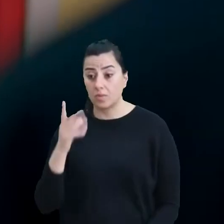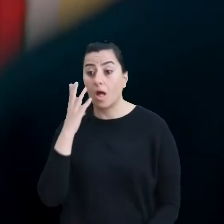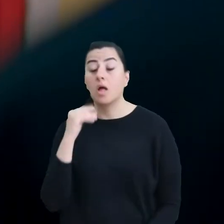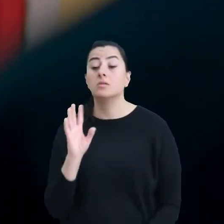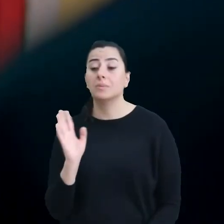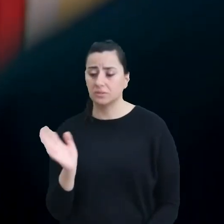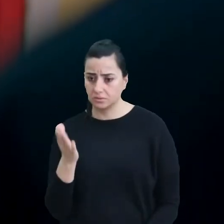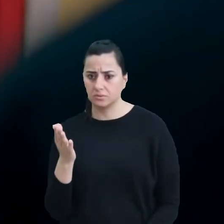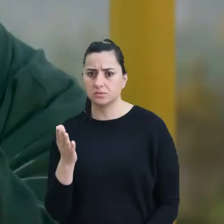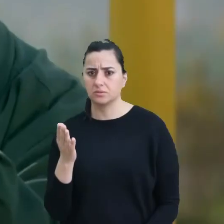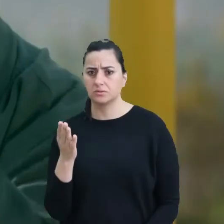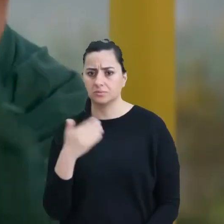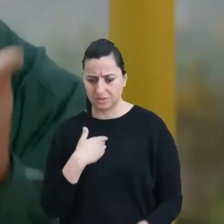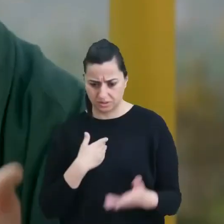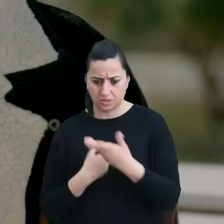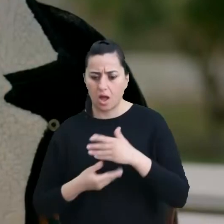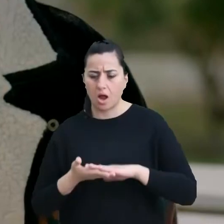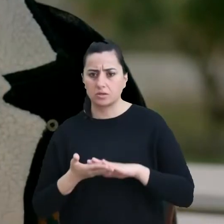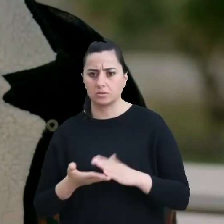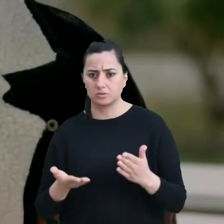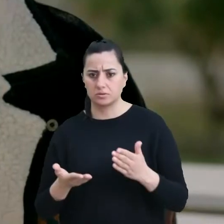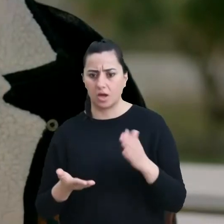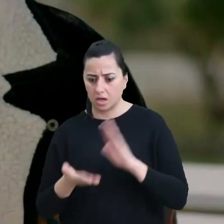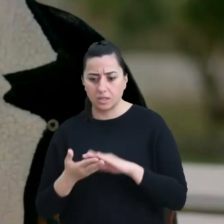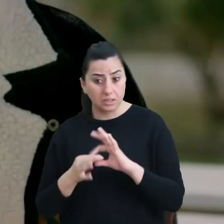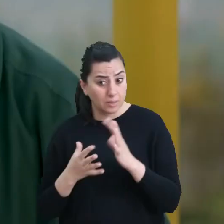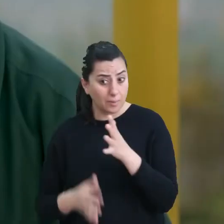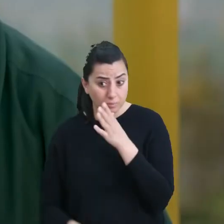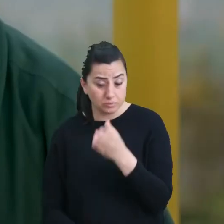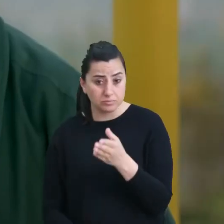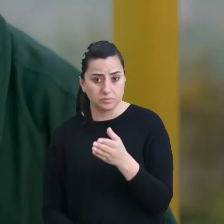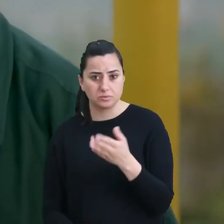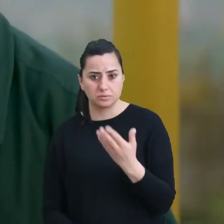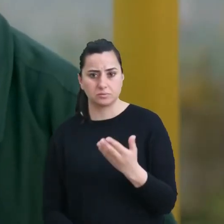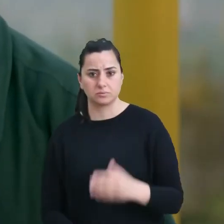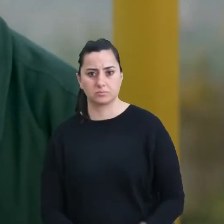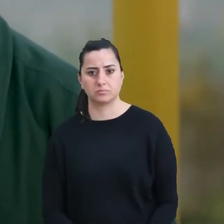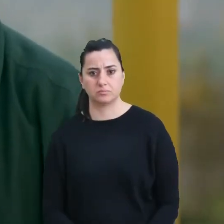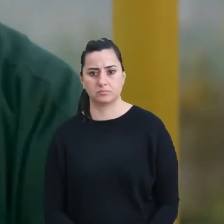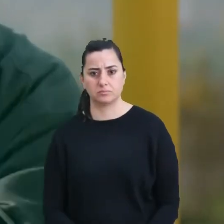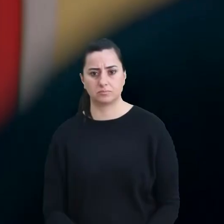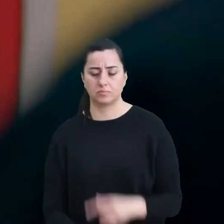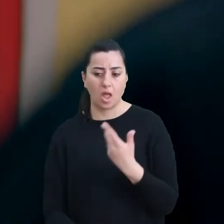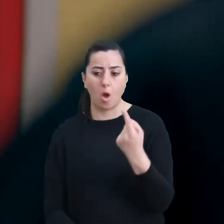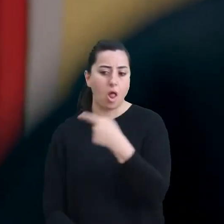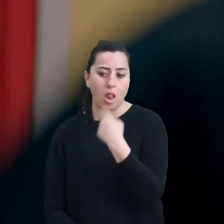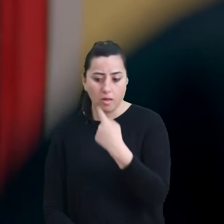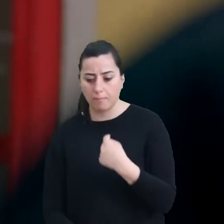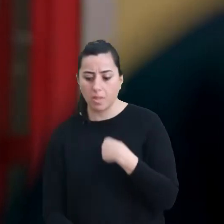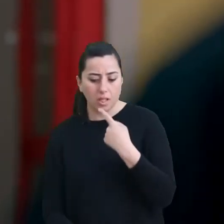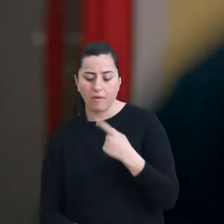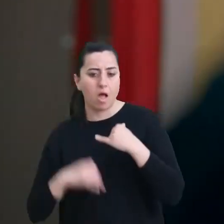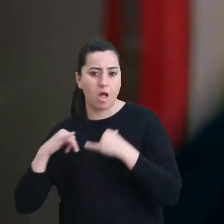Anlamazsın. Sadıcız lan biz, sadıç. Sadıç ne demek biliyor musun sen? Ha? Ha ona demişsin, ha bana.